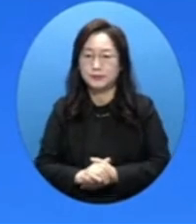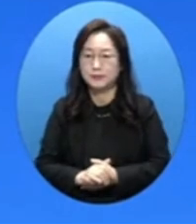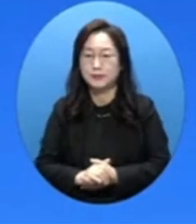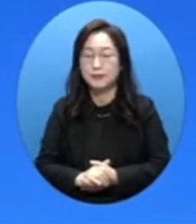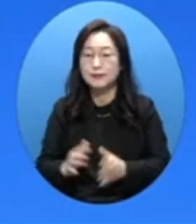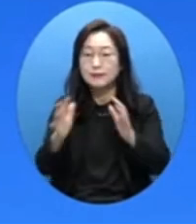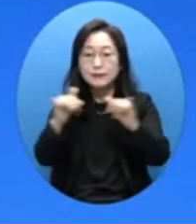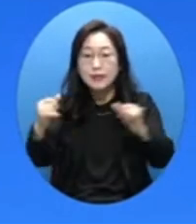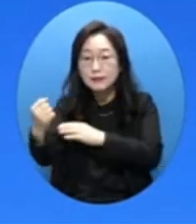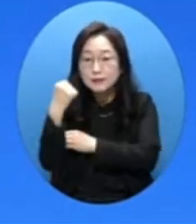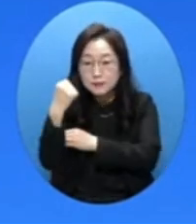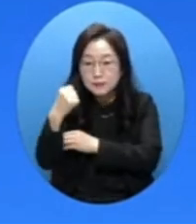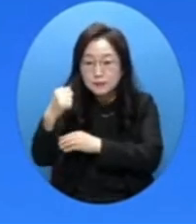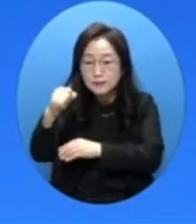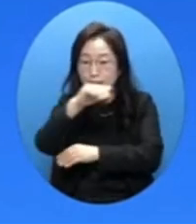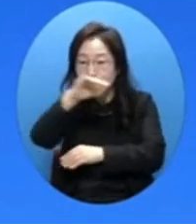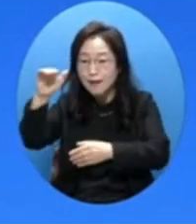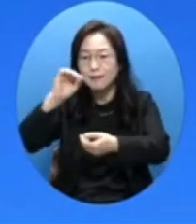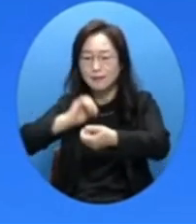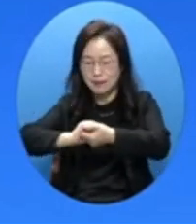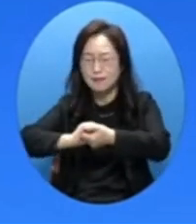인간의 힘에는 한계가 있는 것입니다.